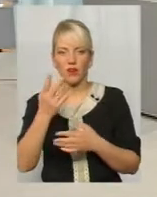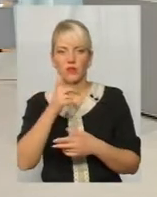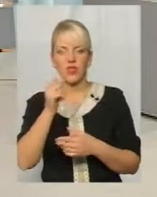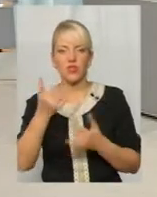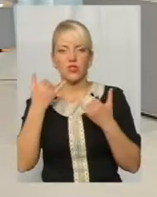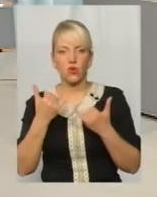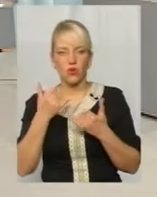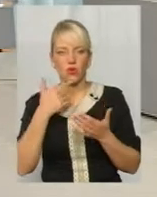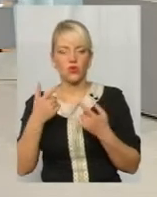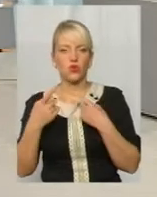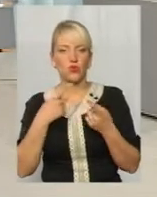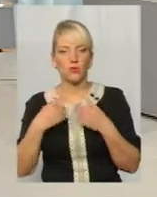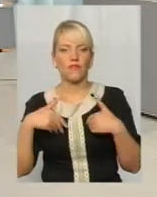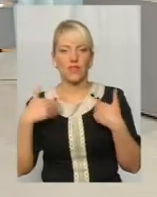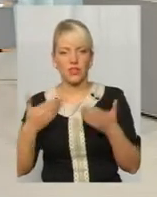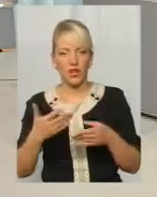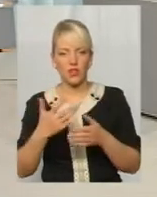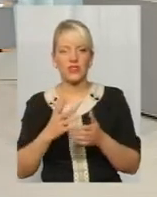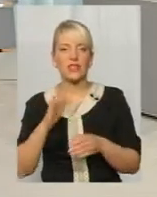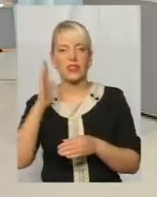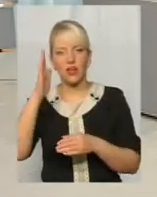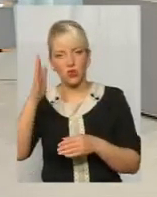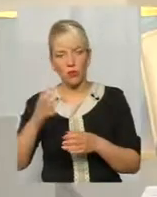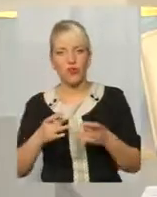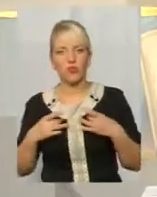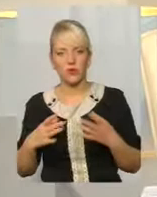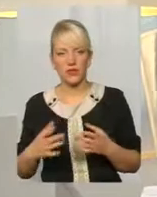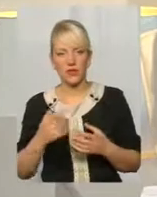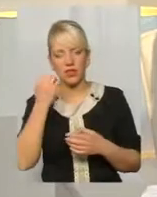сьогоднішню розмову, вітаю вас з наступаючим святом, дякую